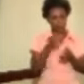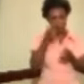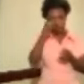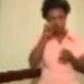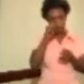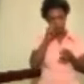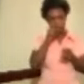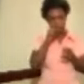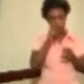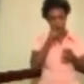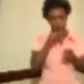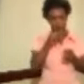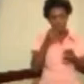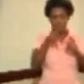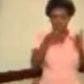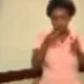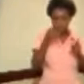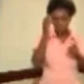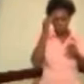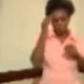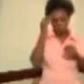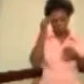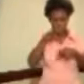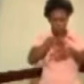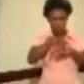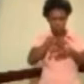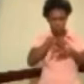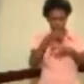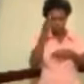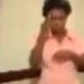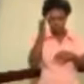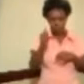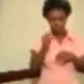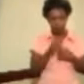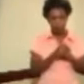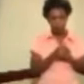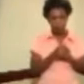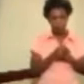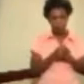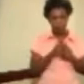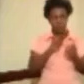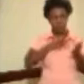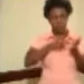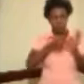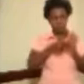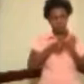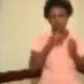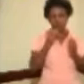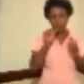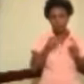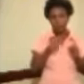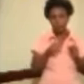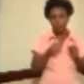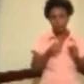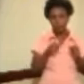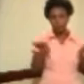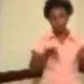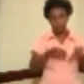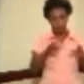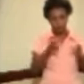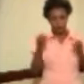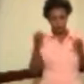Spécialistes disent que la terre haïtienne est un peu épuisée. C'est-à-dire que l'IPA est capable de produire suffisamment